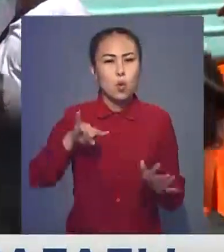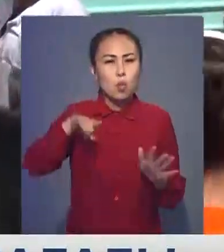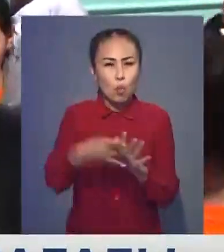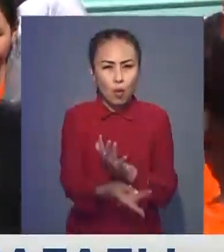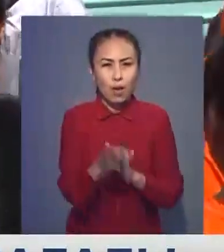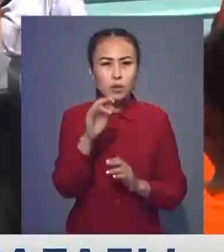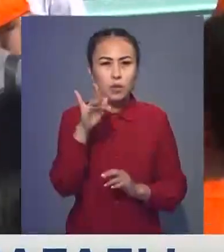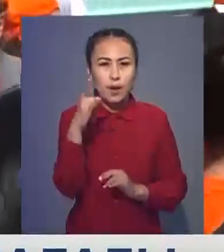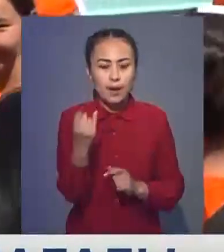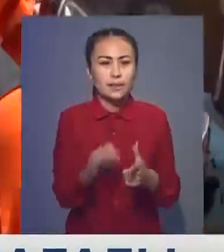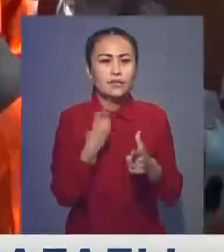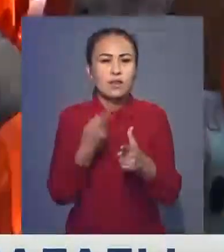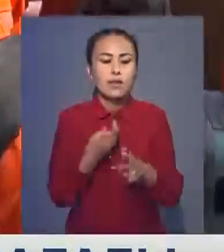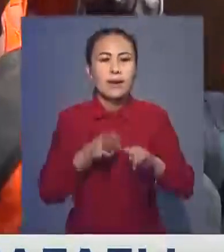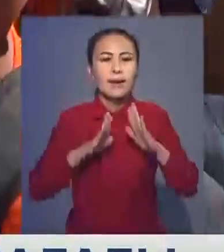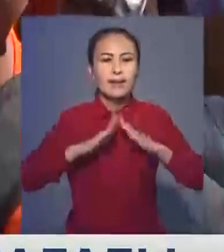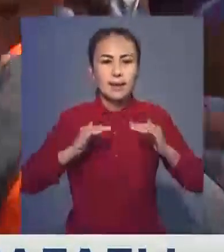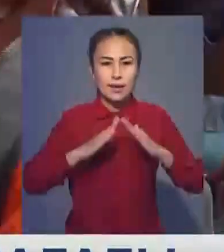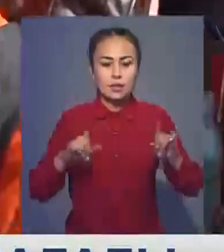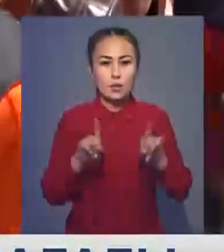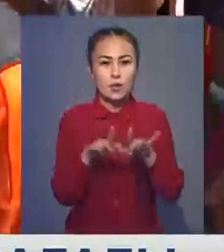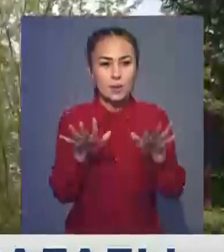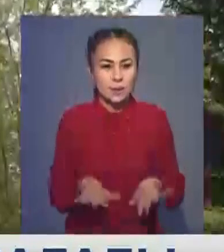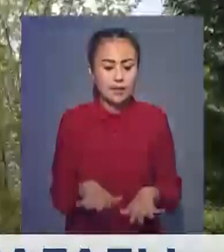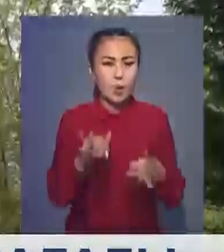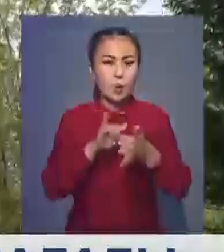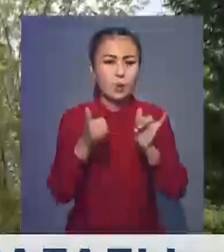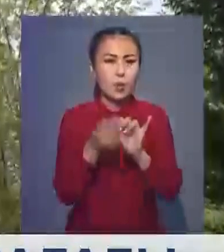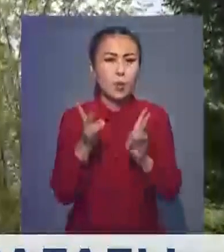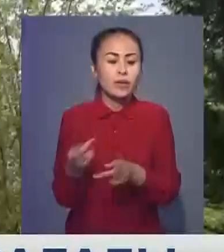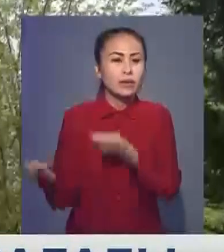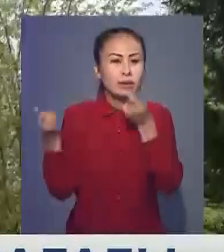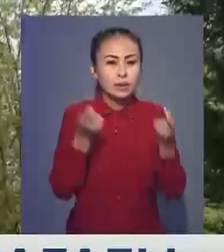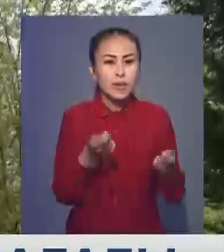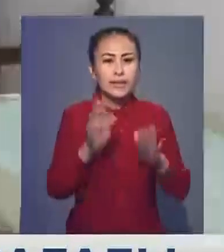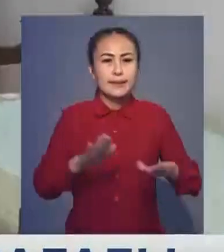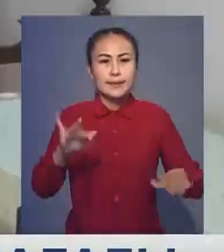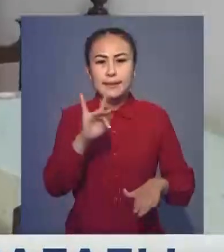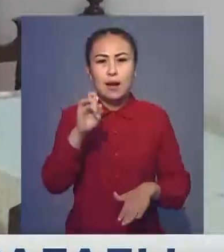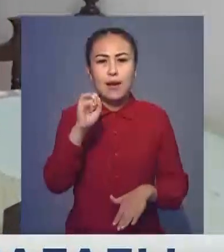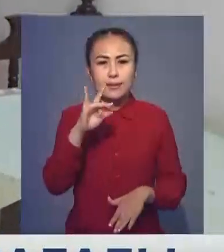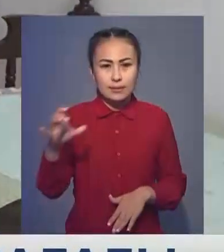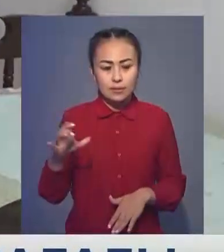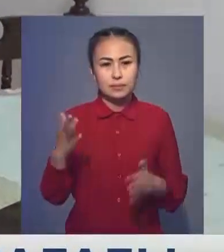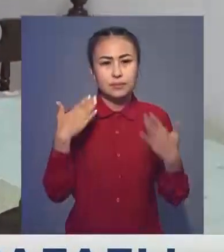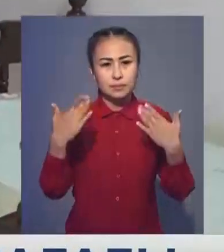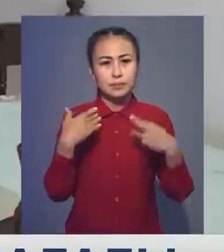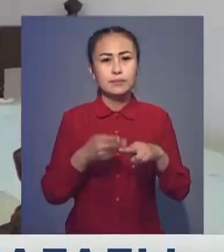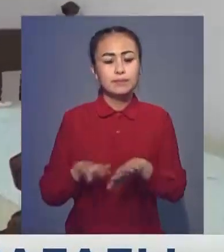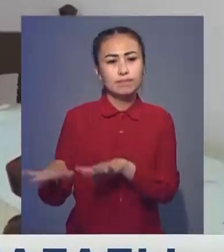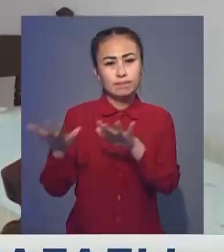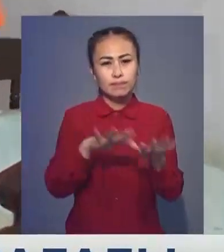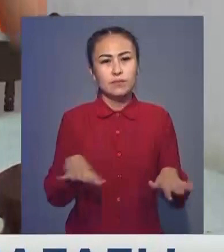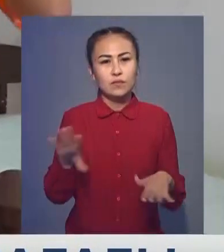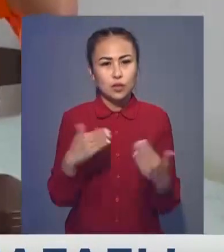Глубокое, Қатонқарағай аудандарындағы лагерлерде жатыр. Ал Өскеменге келген арыстық балалар қала сыртындағы демалыс кешендеріне